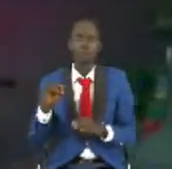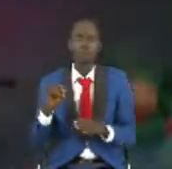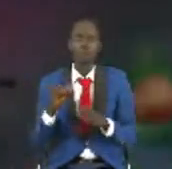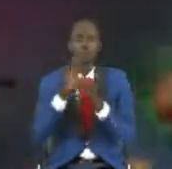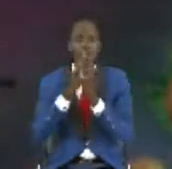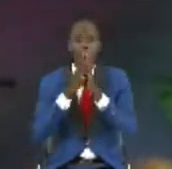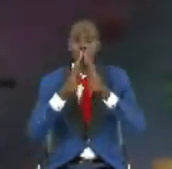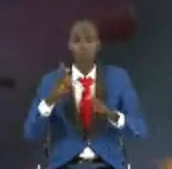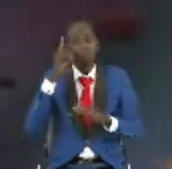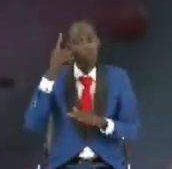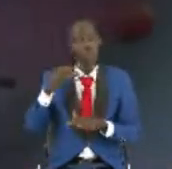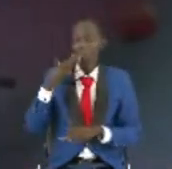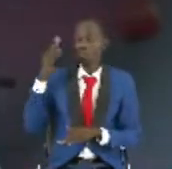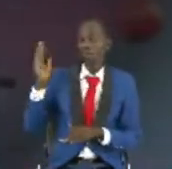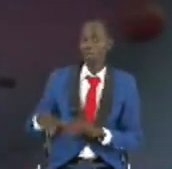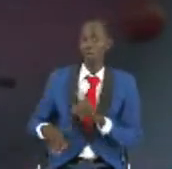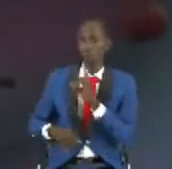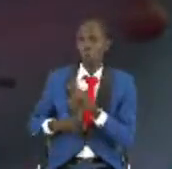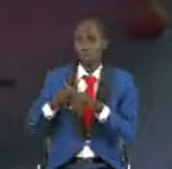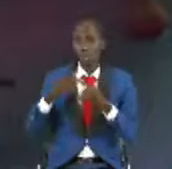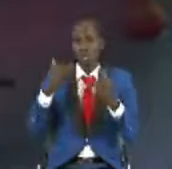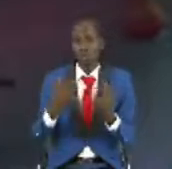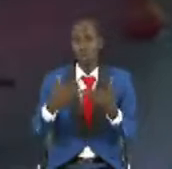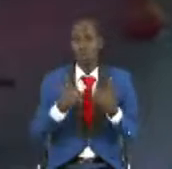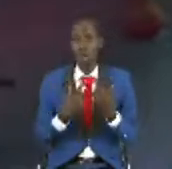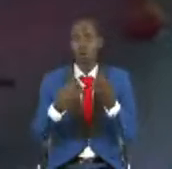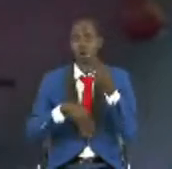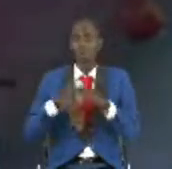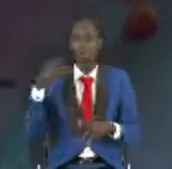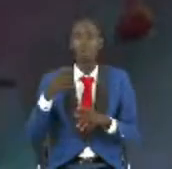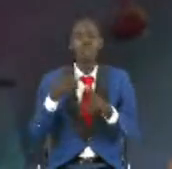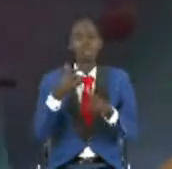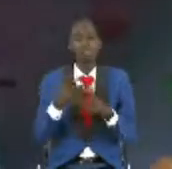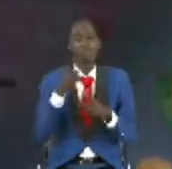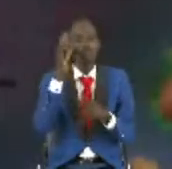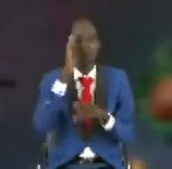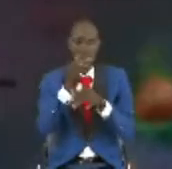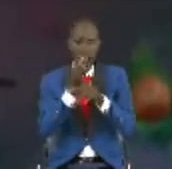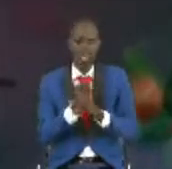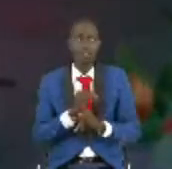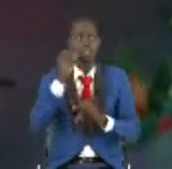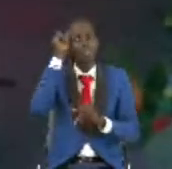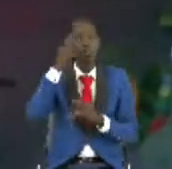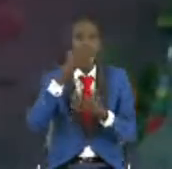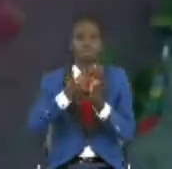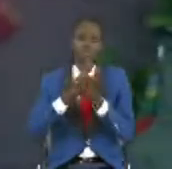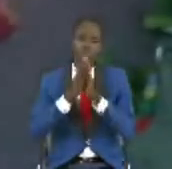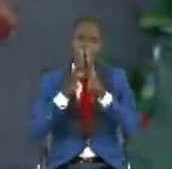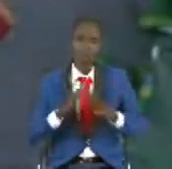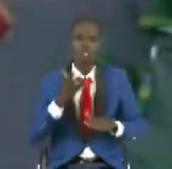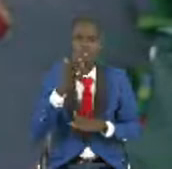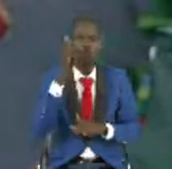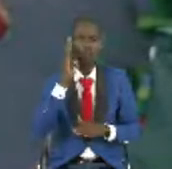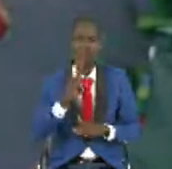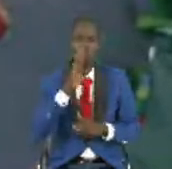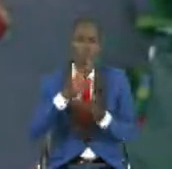Il n'y a pas de paix pour les méchants. Et tu vas hériter sa paix. Il y aura la paix dans ton cœur. Il y aura la